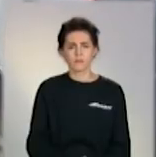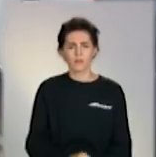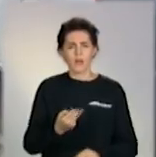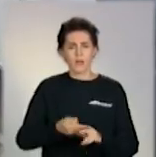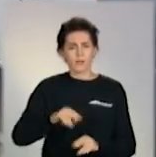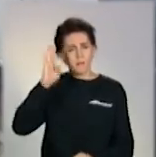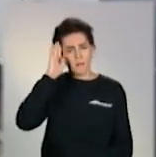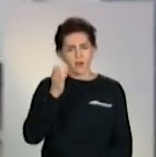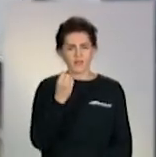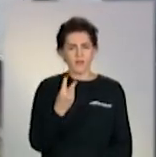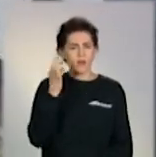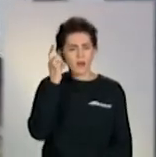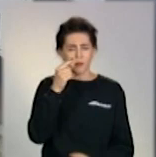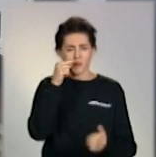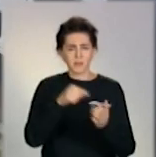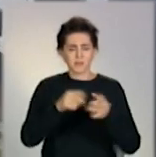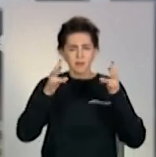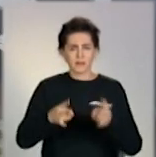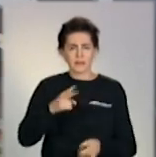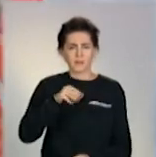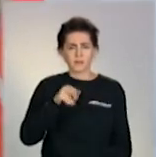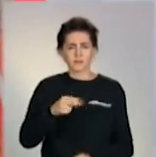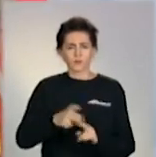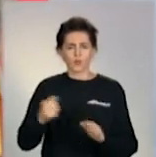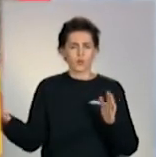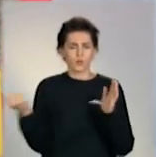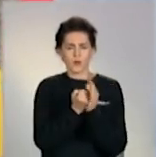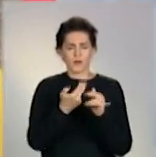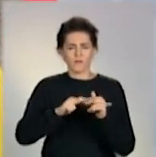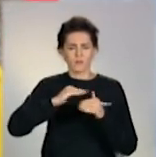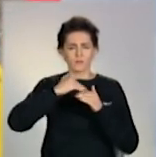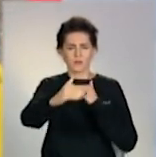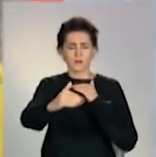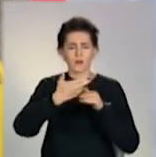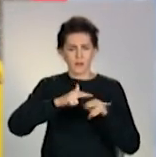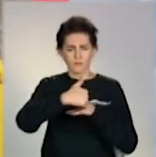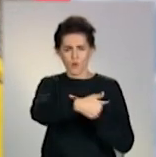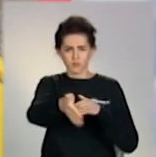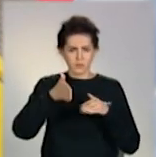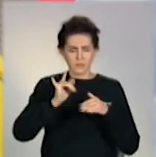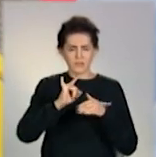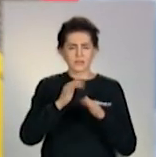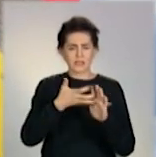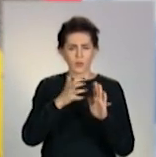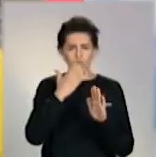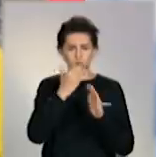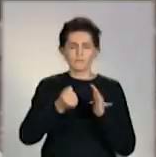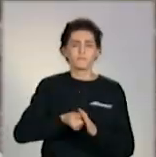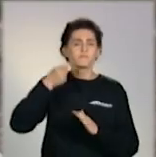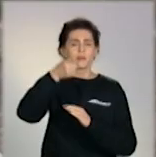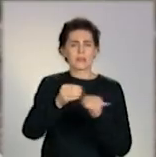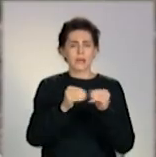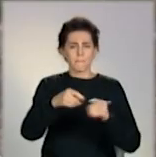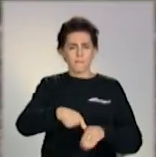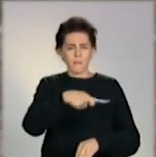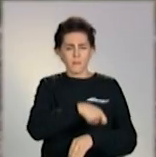Постраждалому 12 років. Під час ДТП він вдарився об бампер, капот та лобове скло, а потім відлетів на 10 метрів. Лікарі